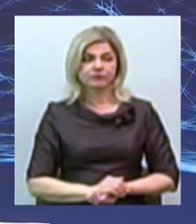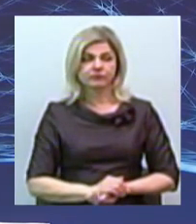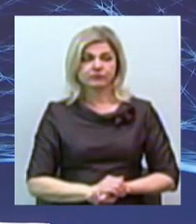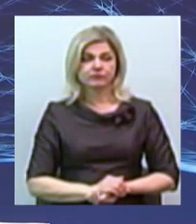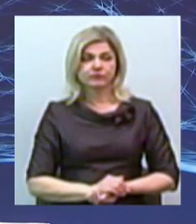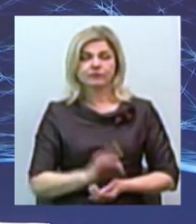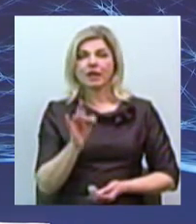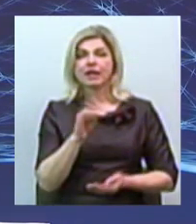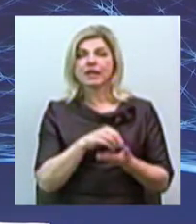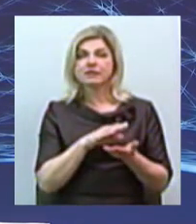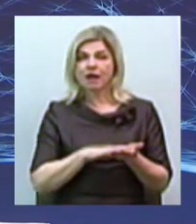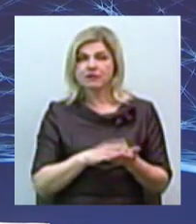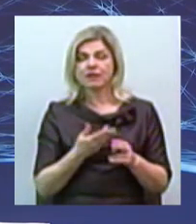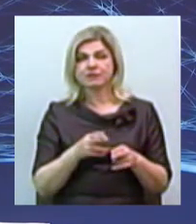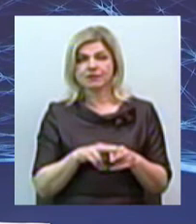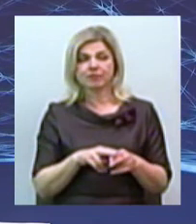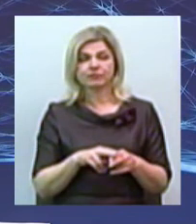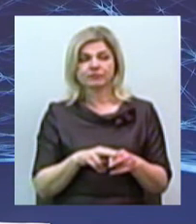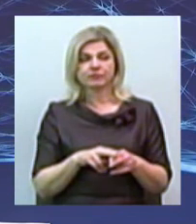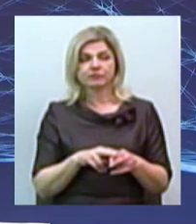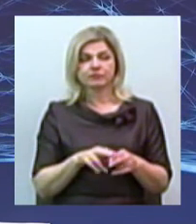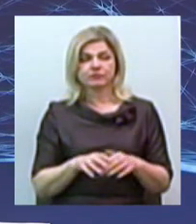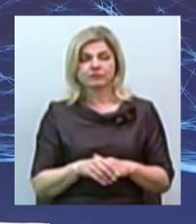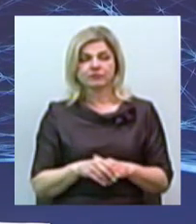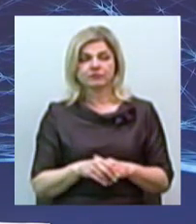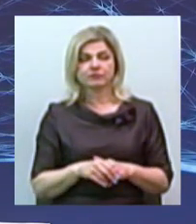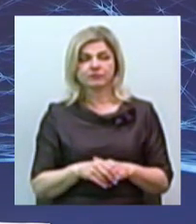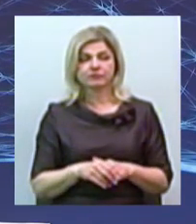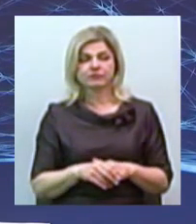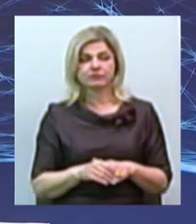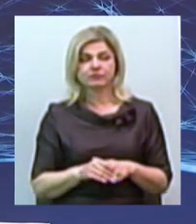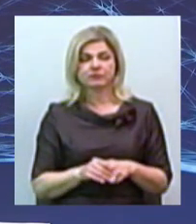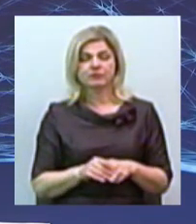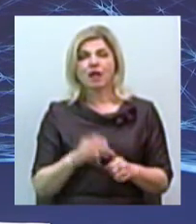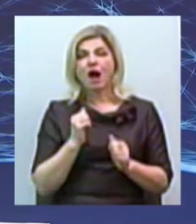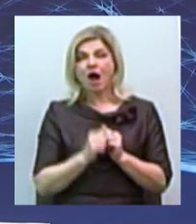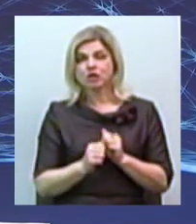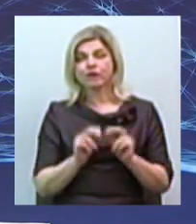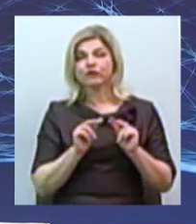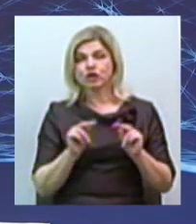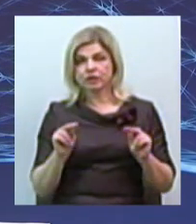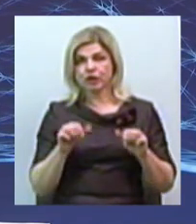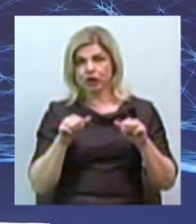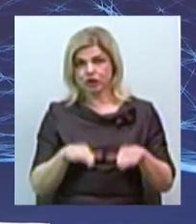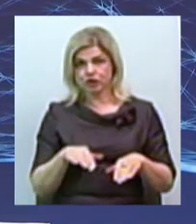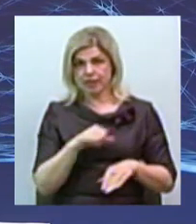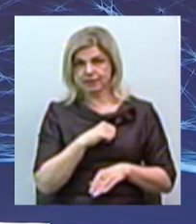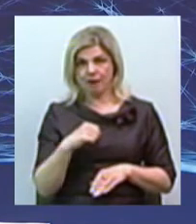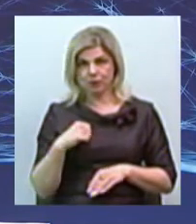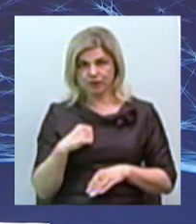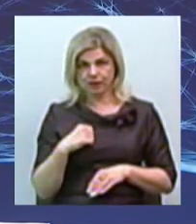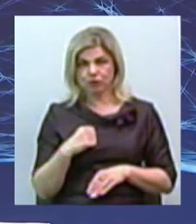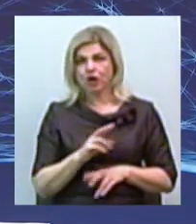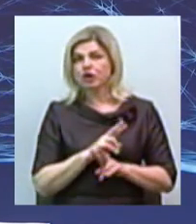реєстрація – це є процес, який кожен вчитель прийме рішення самостійно. Ніхто не